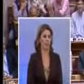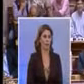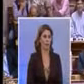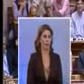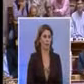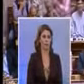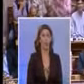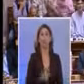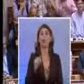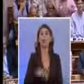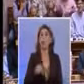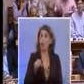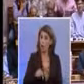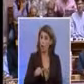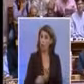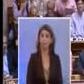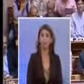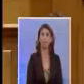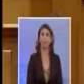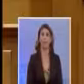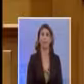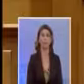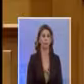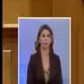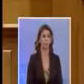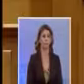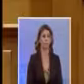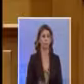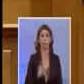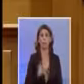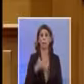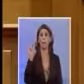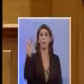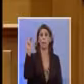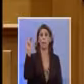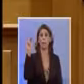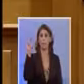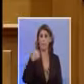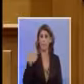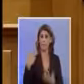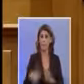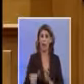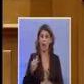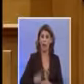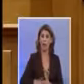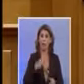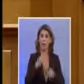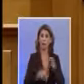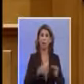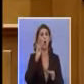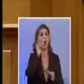Έρχομαι όμως τώρα και στην υπόσχεση που σας έδωσα σήμερα, ότι εδώ θα μιλήσουμε με ονόματα και διευθύνσεις.